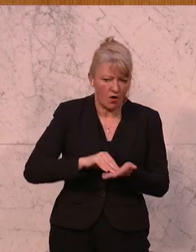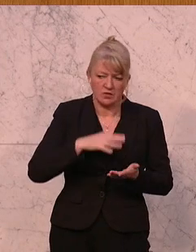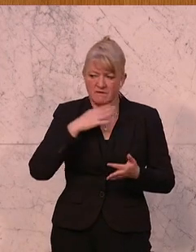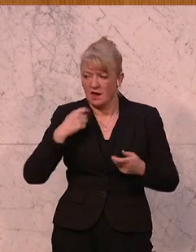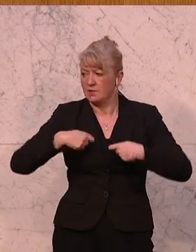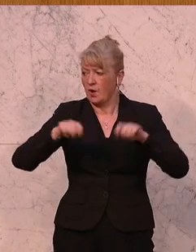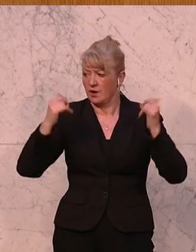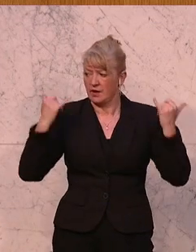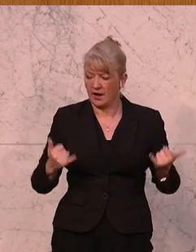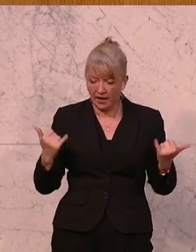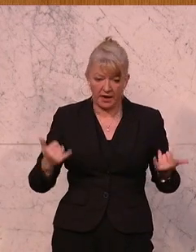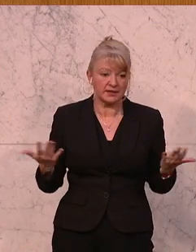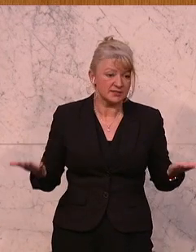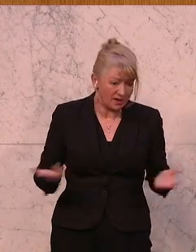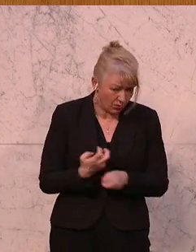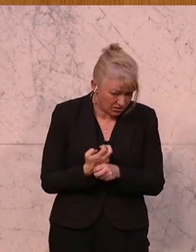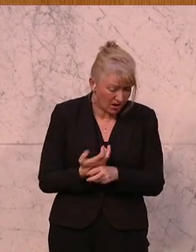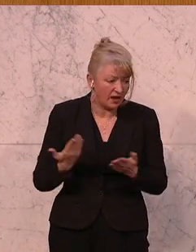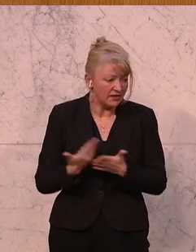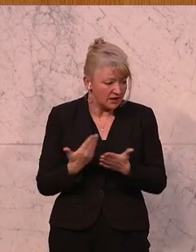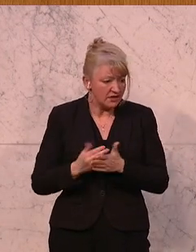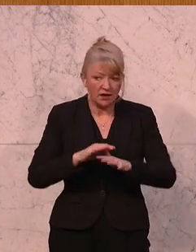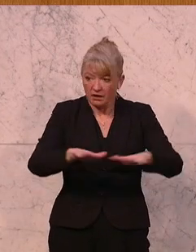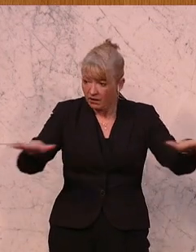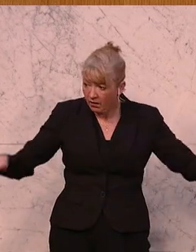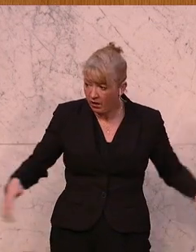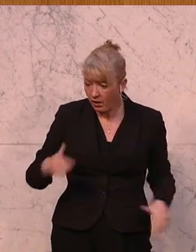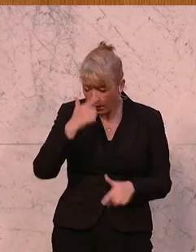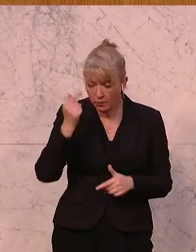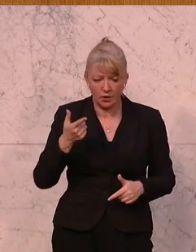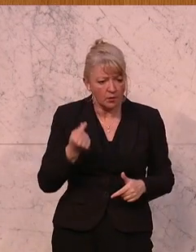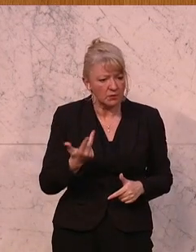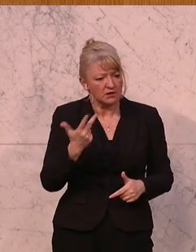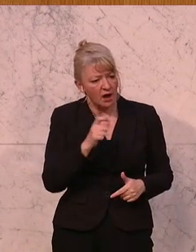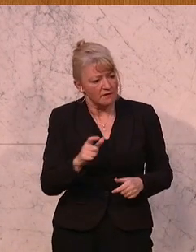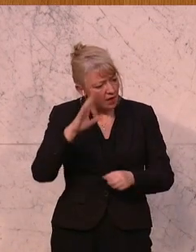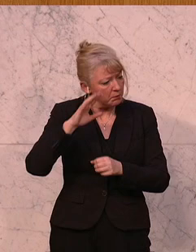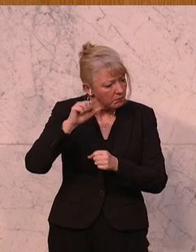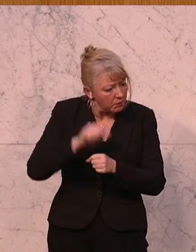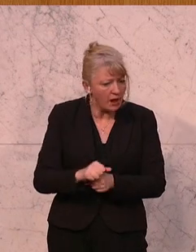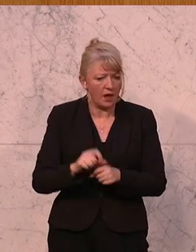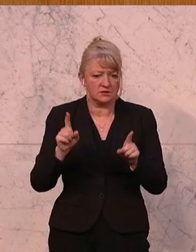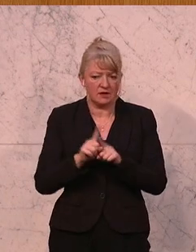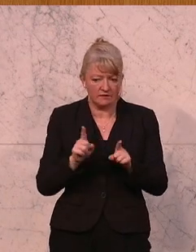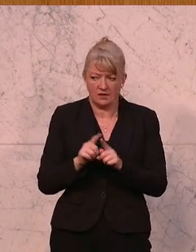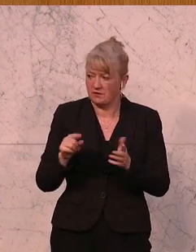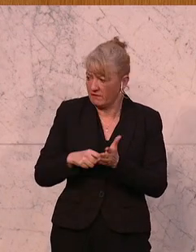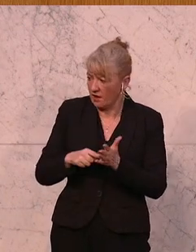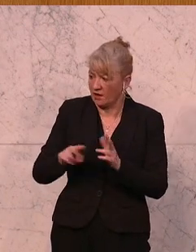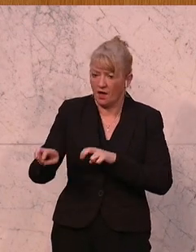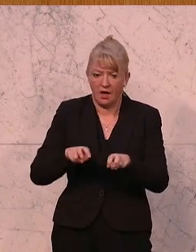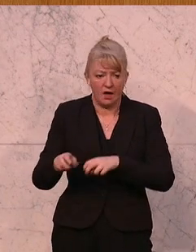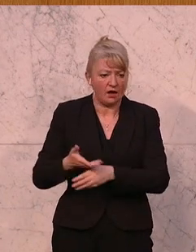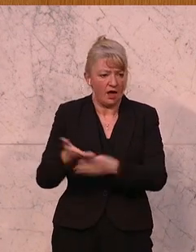geworden in Österreich. Und natürlich ist die breite Masse der Bevölkerung doppelt und dreifach durch das Nichttun und Nichthandeln der Regierung zur